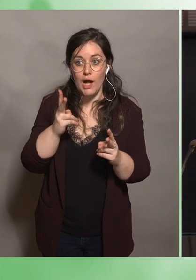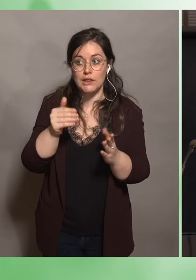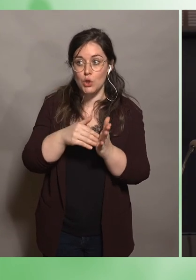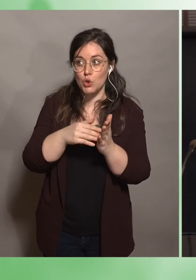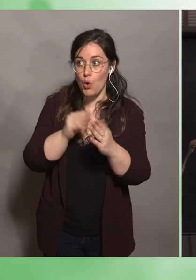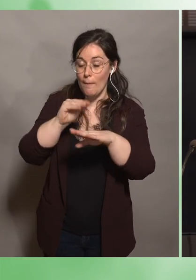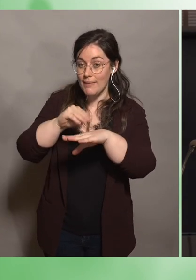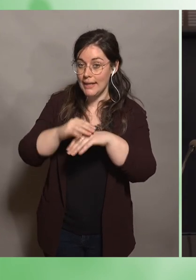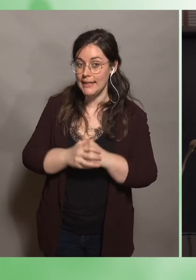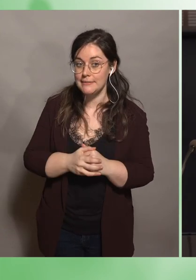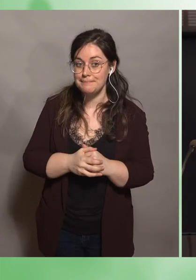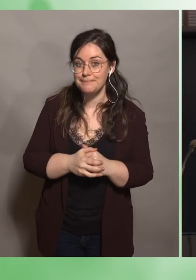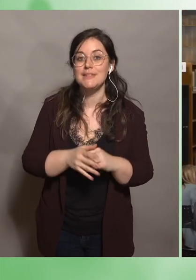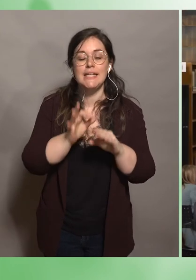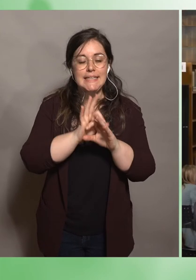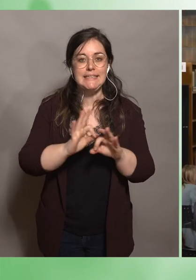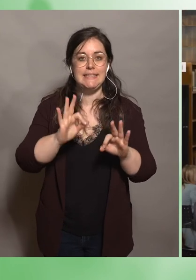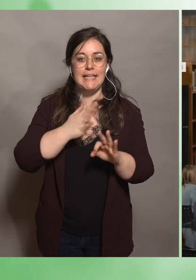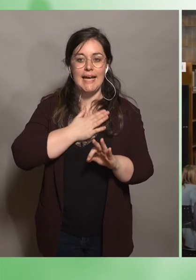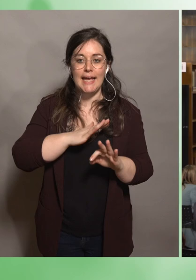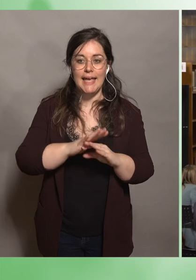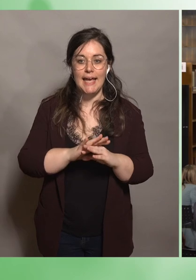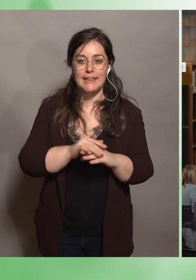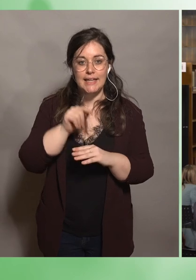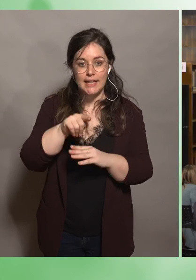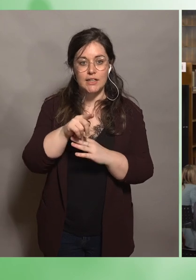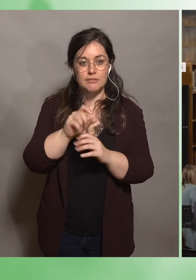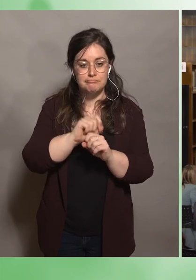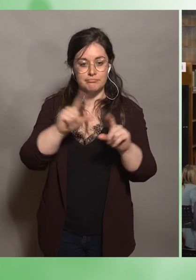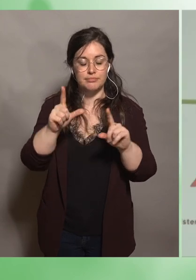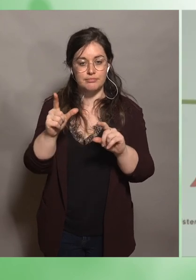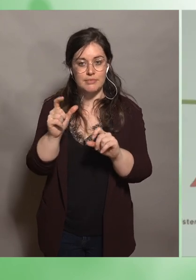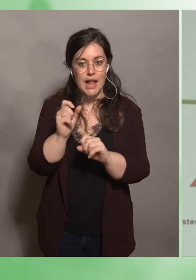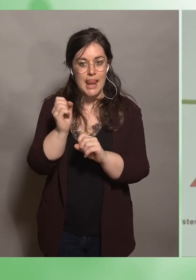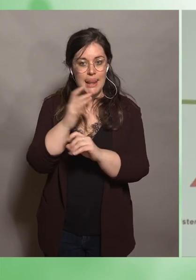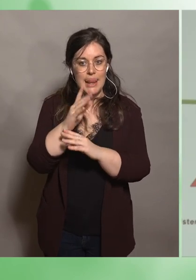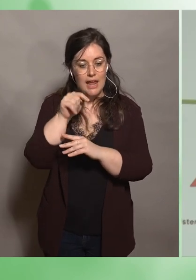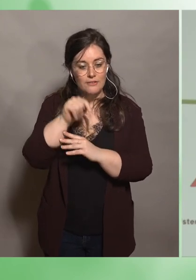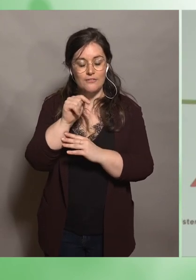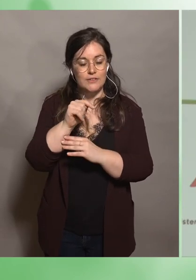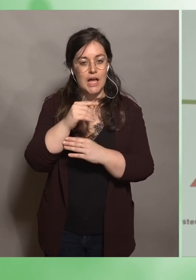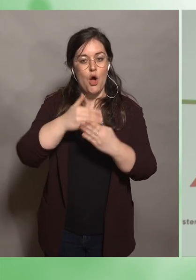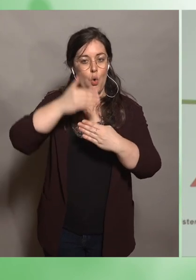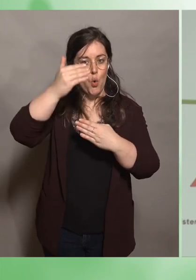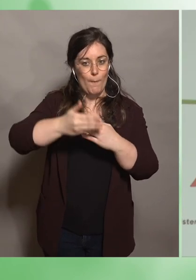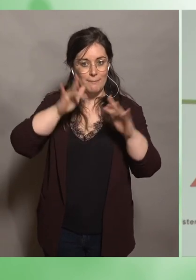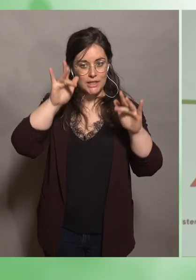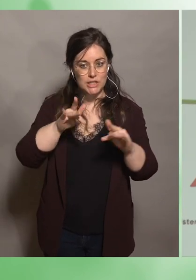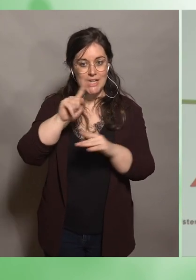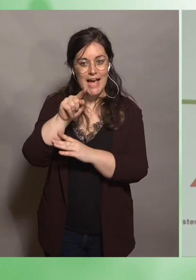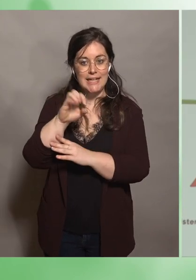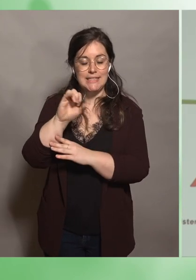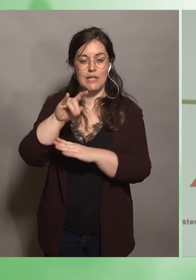hinwenden? Sehr gerne. Sie haben ja einen Livestream gehabt, da sind Sie direkt auf unserer Homepage, Zero